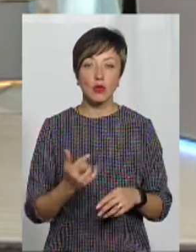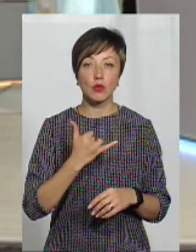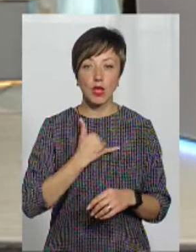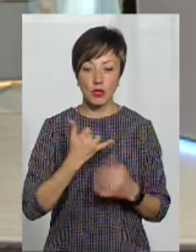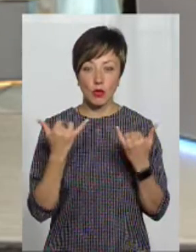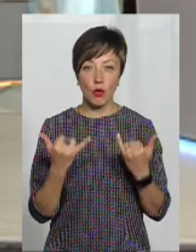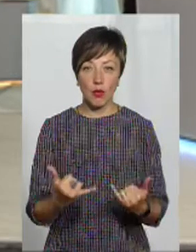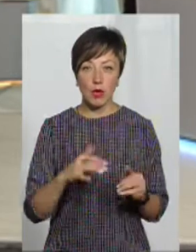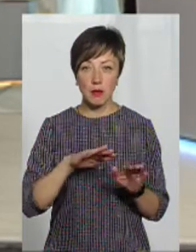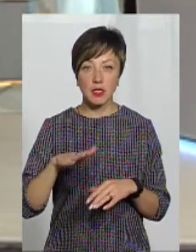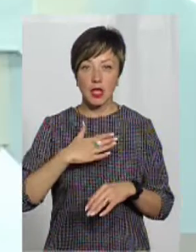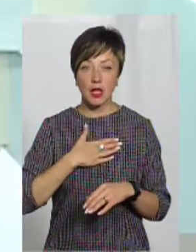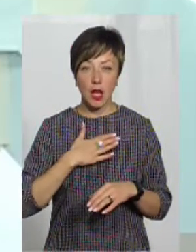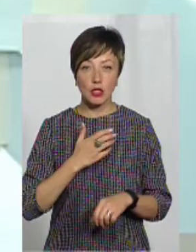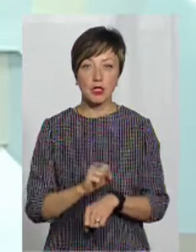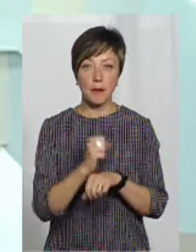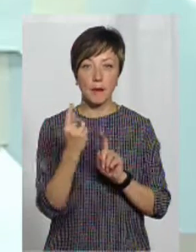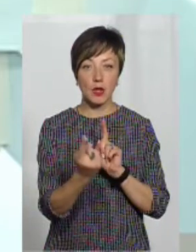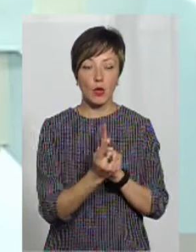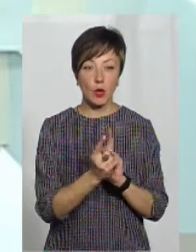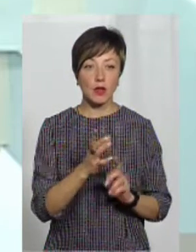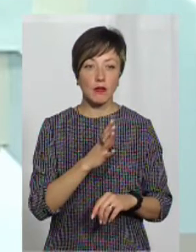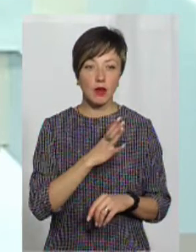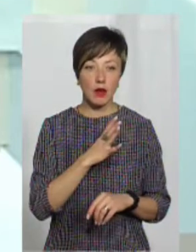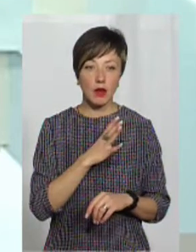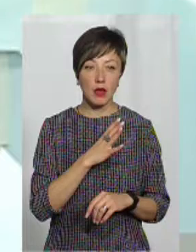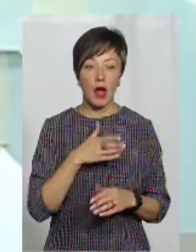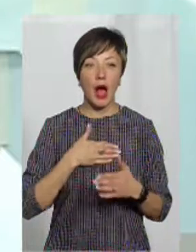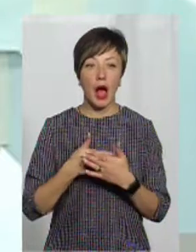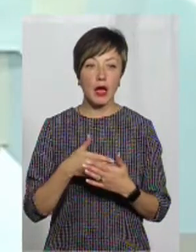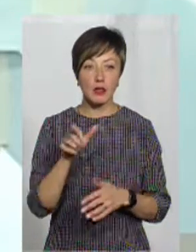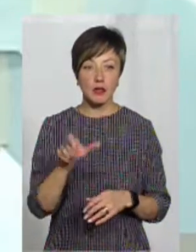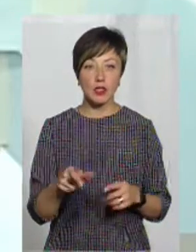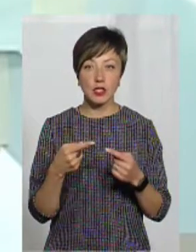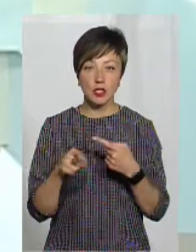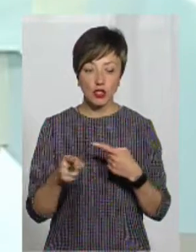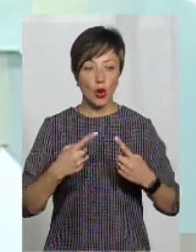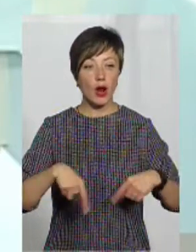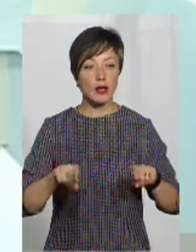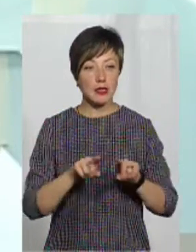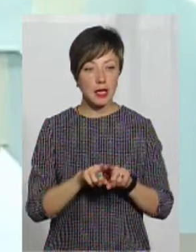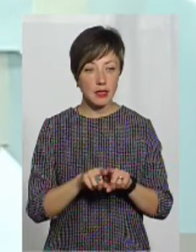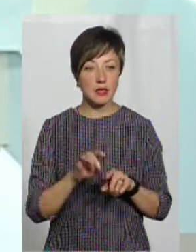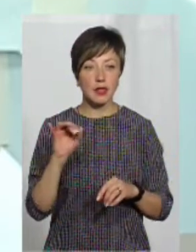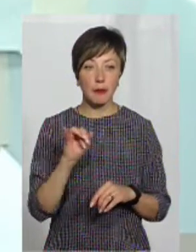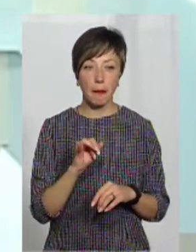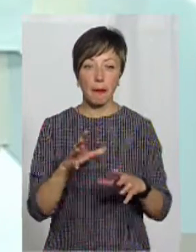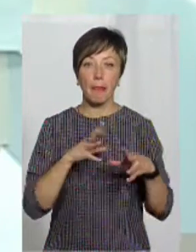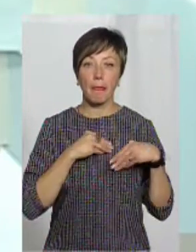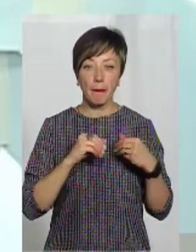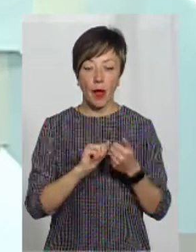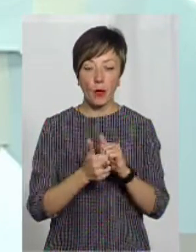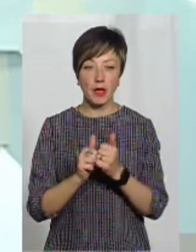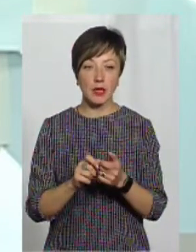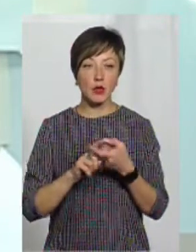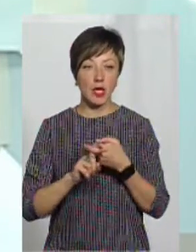нас буквально сьогодні після нашого екострайку підходив екоактивіст з іншої організації, і ми з ним